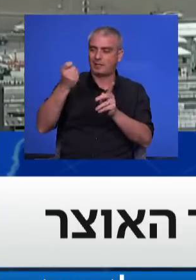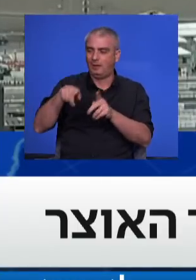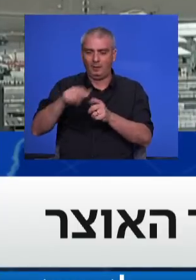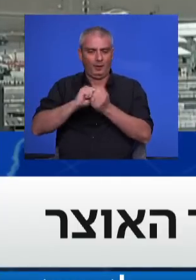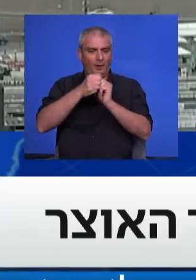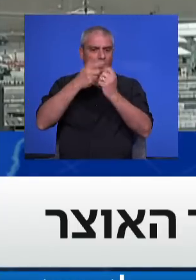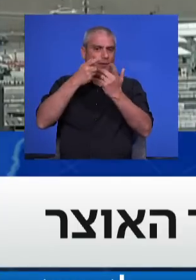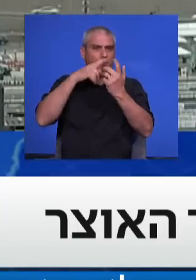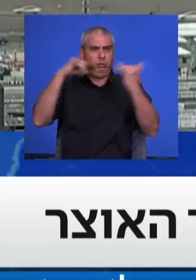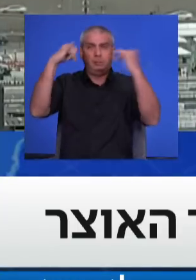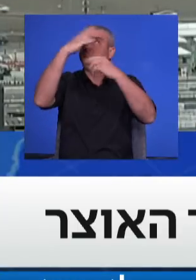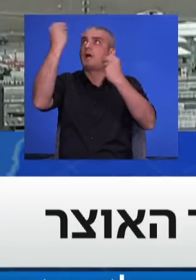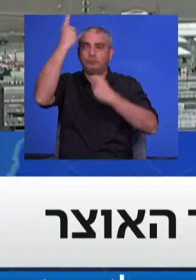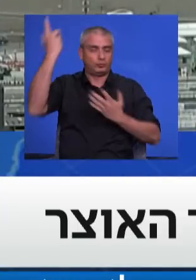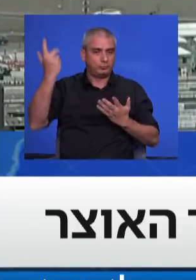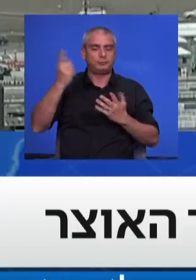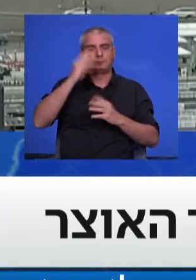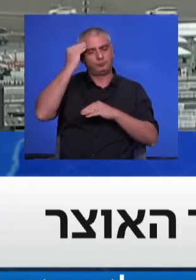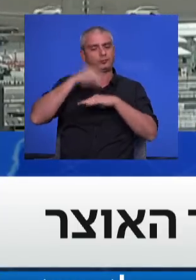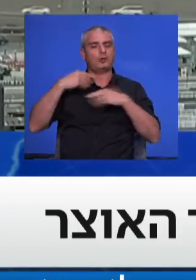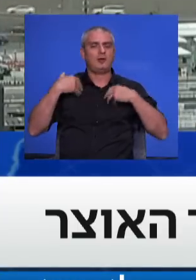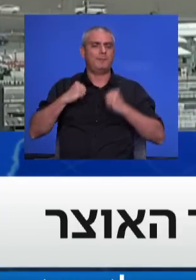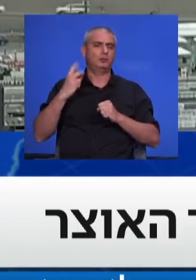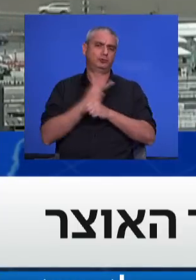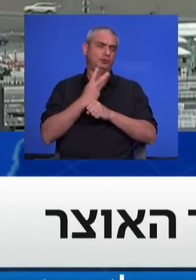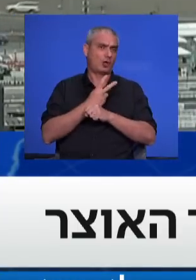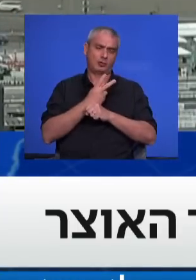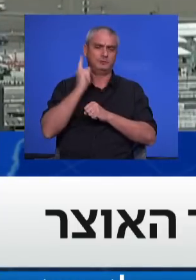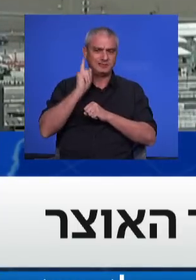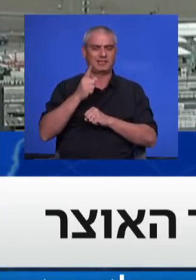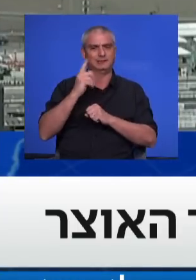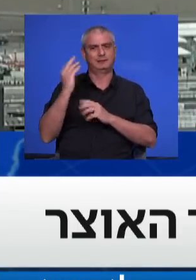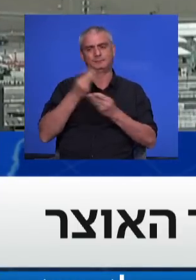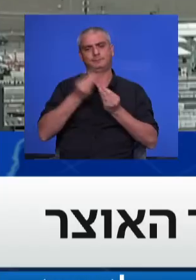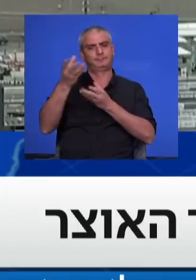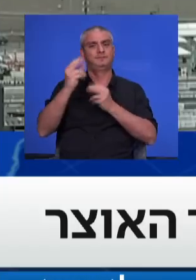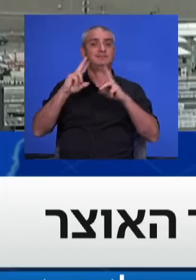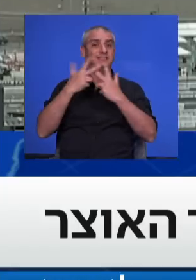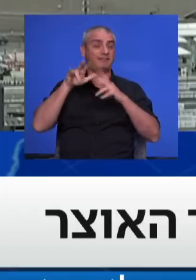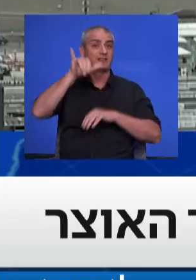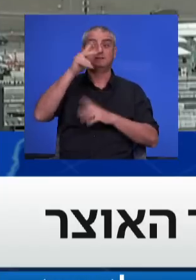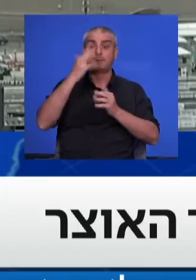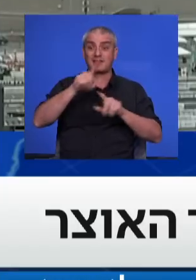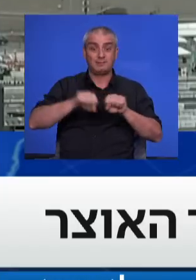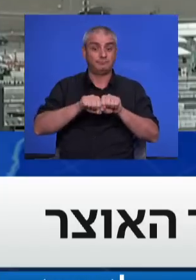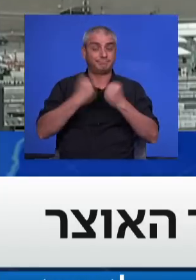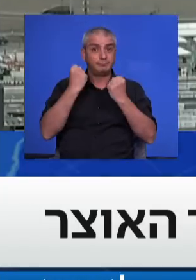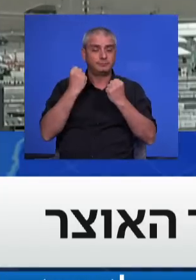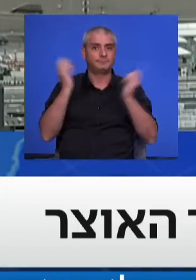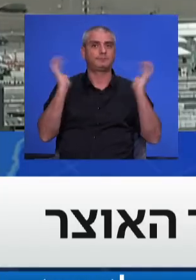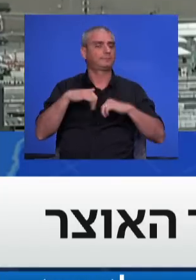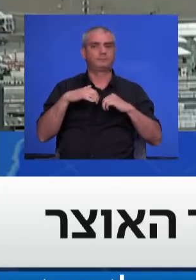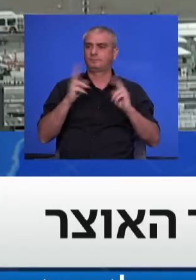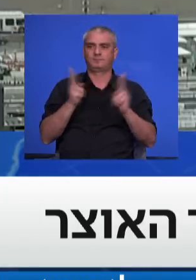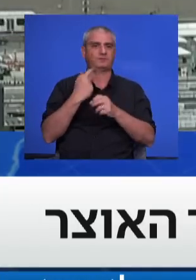איזו תנועה אווירית לא שגרתית באזור. הודעות בטיחות שגרתיות שפשוט צריך להעביר לצוות. ברגע שהמערכת הזאת קורסת, אי אפשר